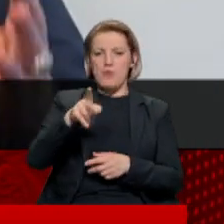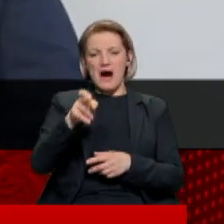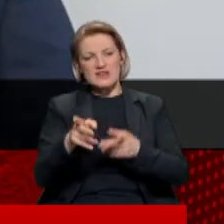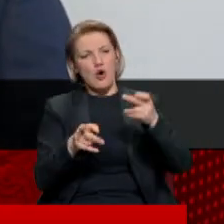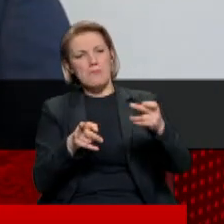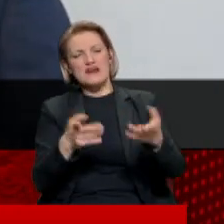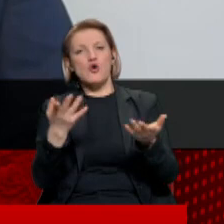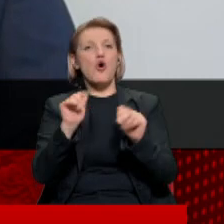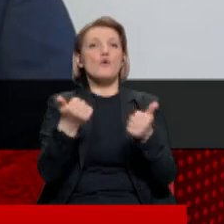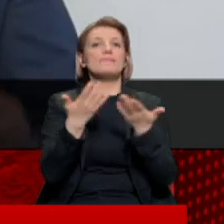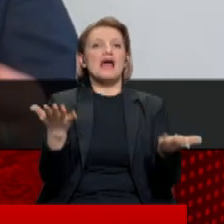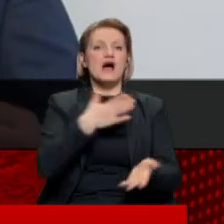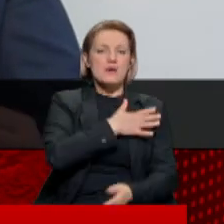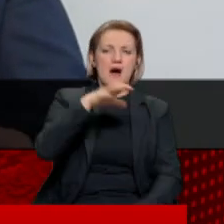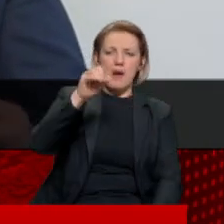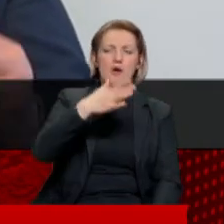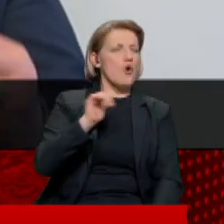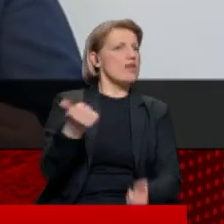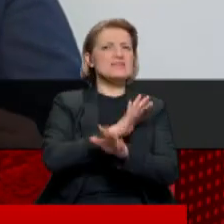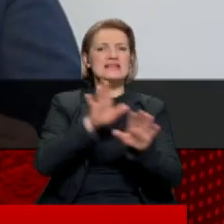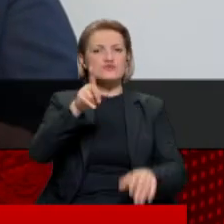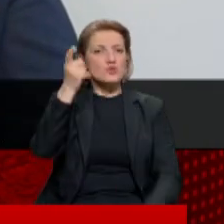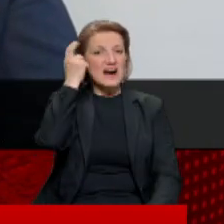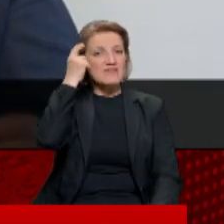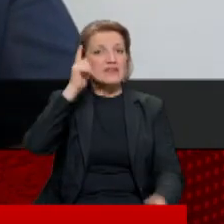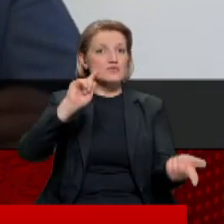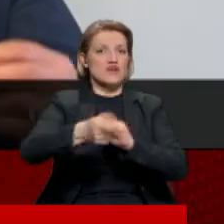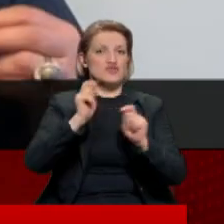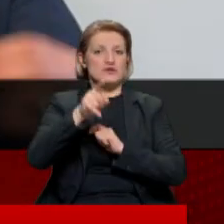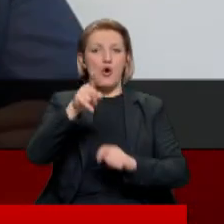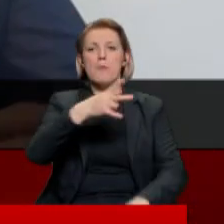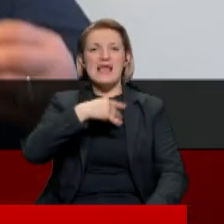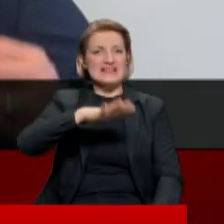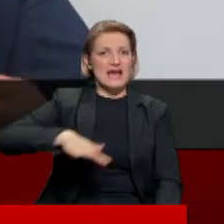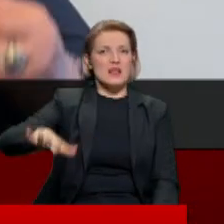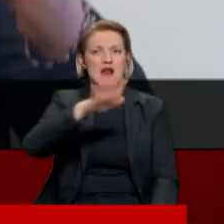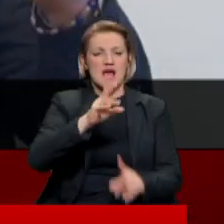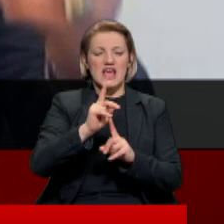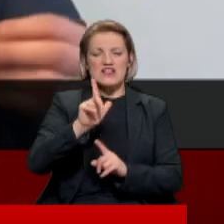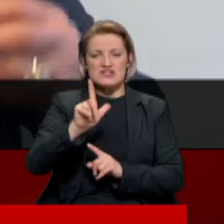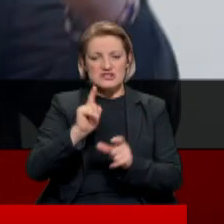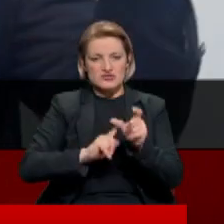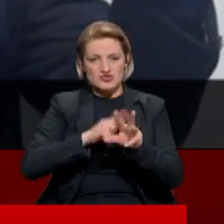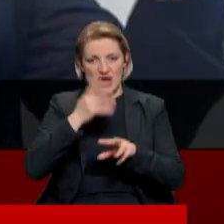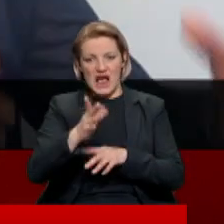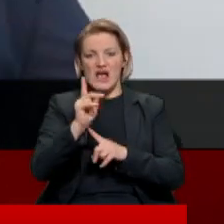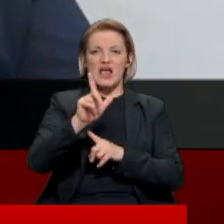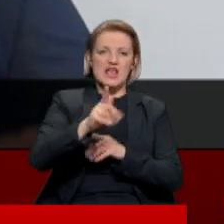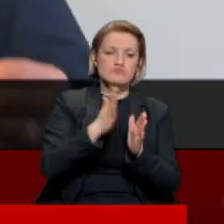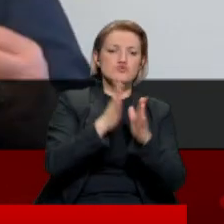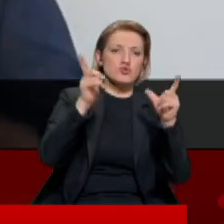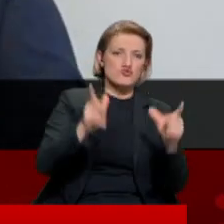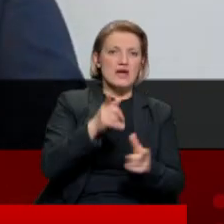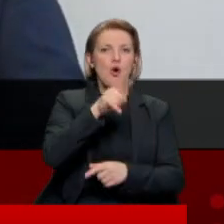bu partili önemli değil. Ama şu zihniyetinizden vazgeçin. O belediyelerin ilçe ya da il ya da büyük